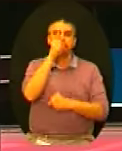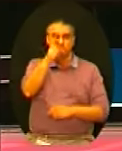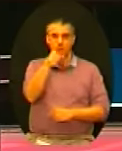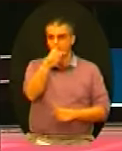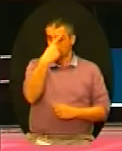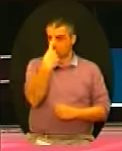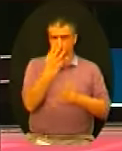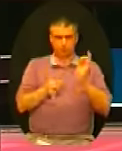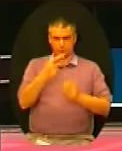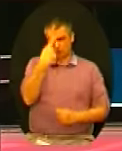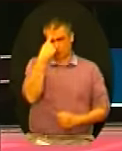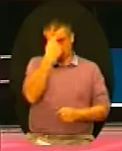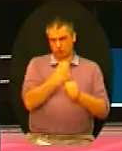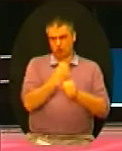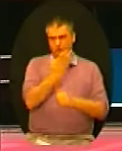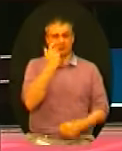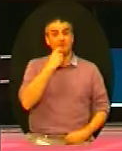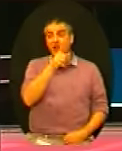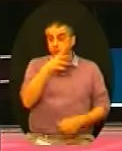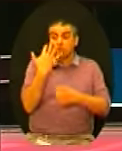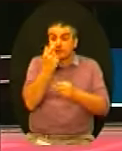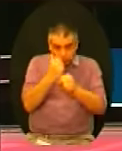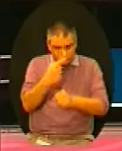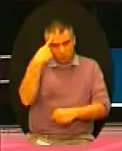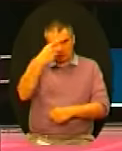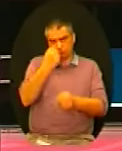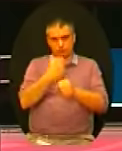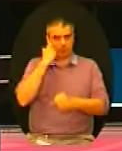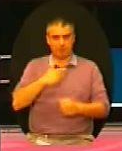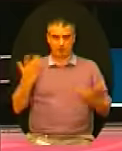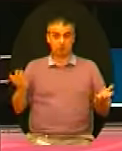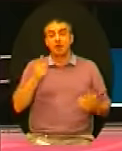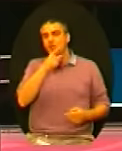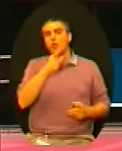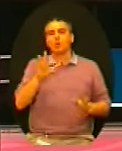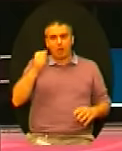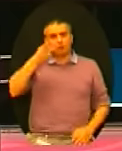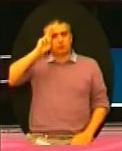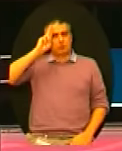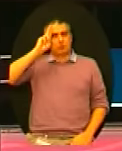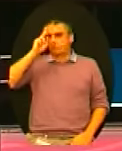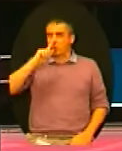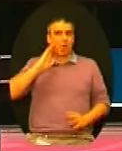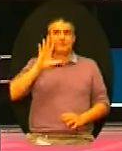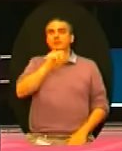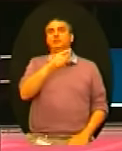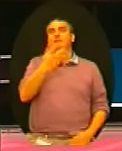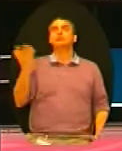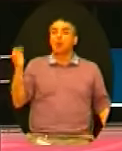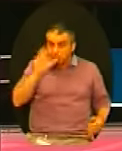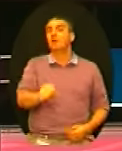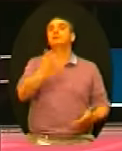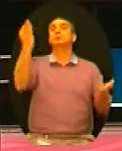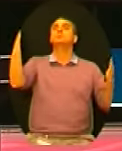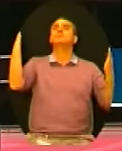גם משפטן. הוא יודע שהוא ביצע עבירות. גם כשהוא ביצע את העבירות הוא ידע שהוא מבצע עבירות. אבל הוא לקח את הסיכון כי הוא לא האמין שיתפסו אותו. ותפסו